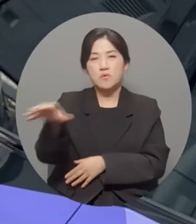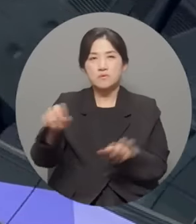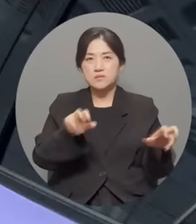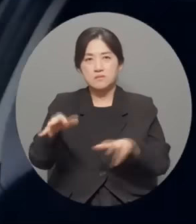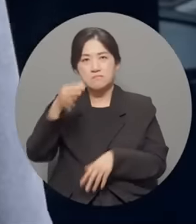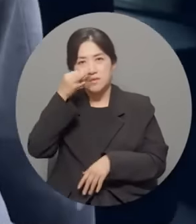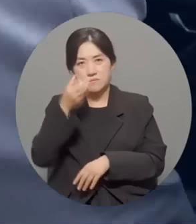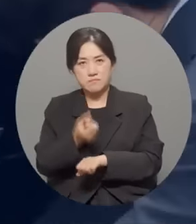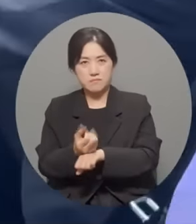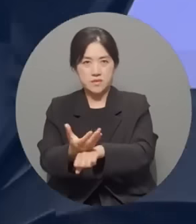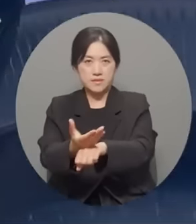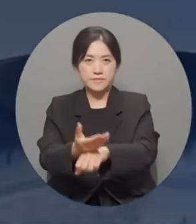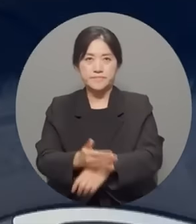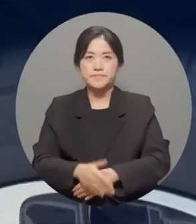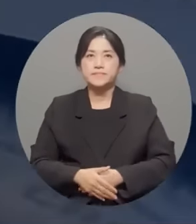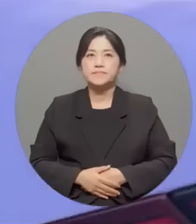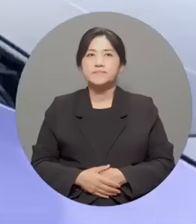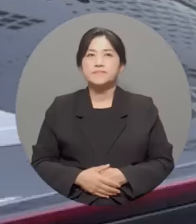가보겠습니다.